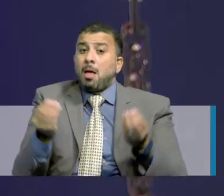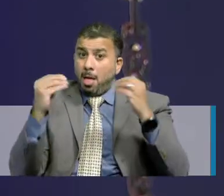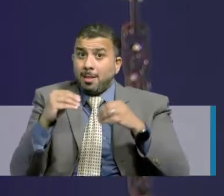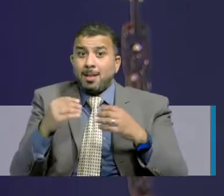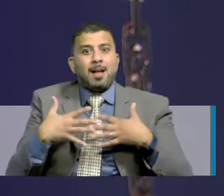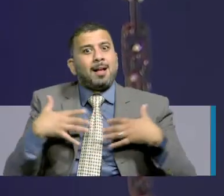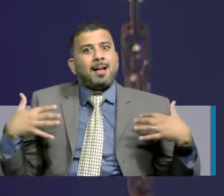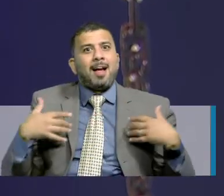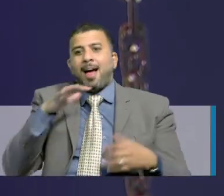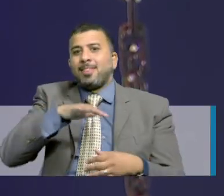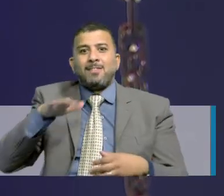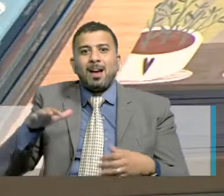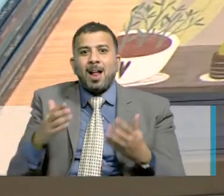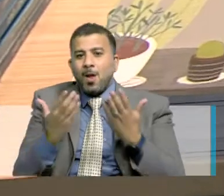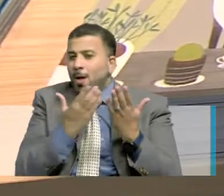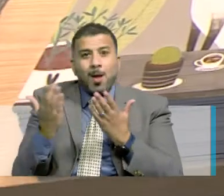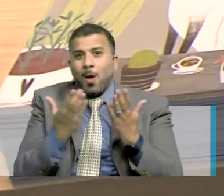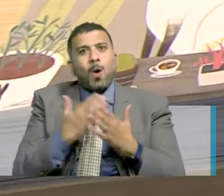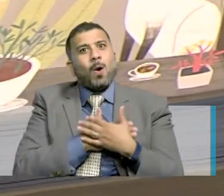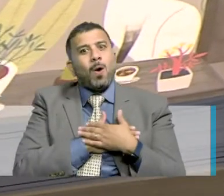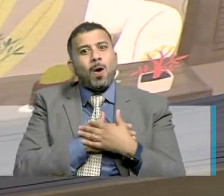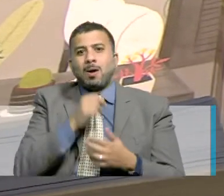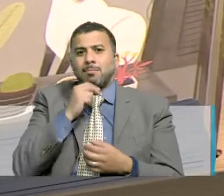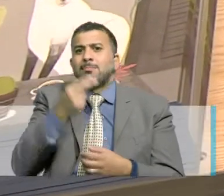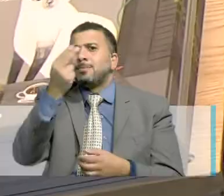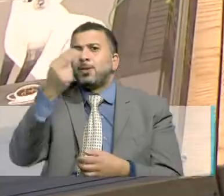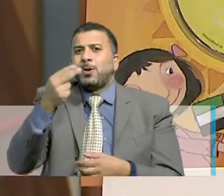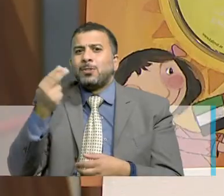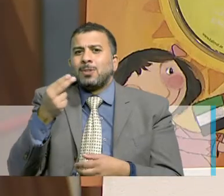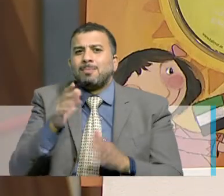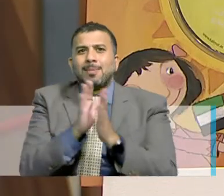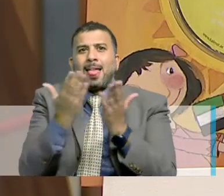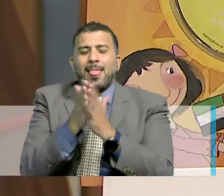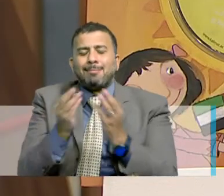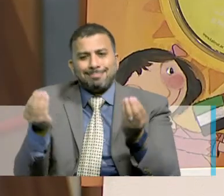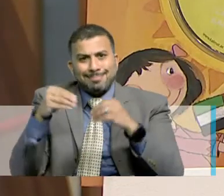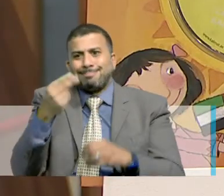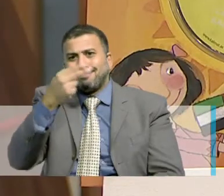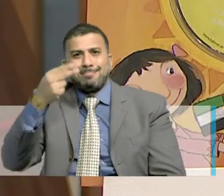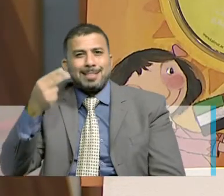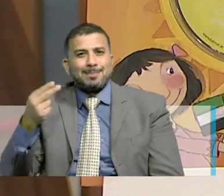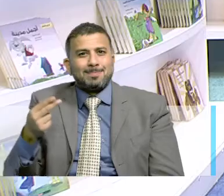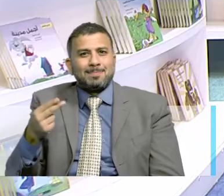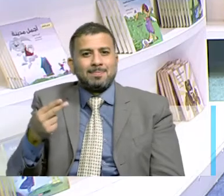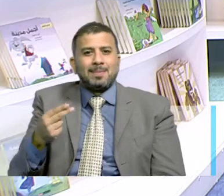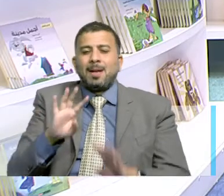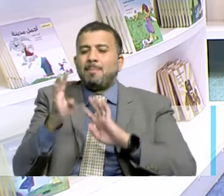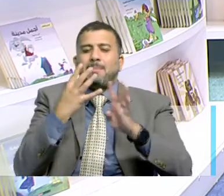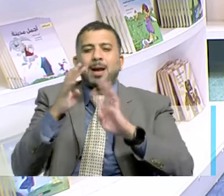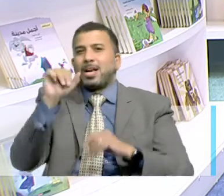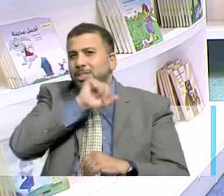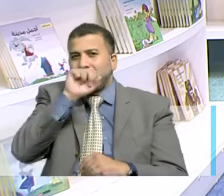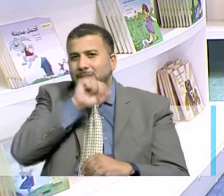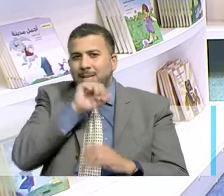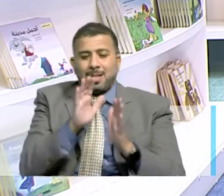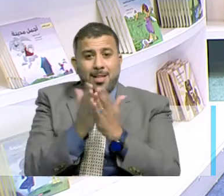متعة أمام الأطفال بإضافة رسوم لكتبهم. مهرجان الشارقة القرائي